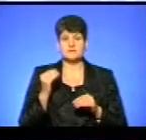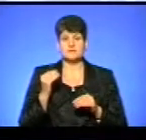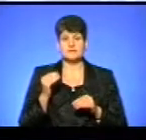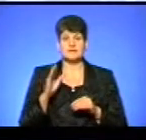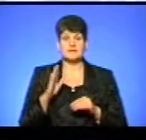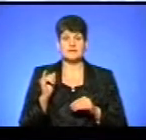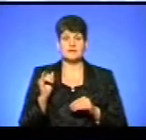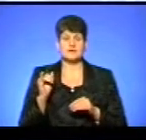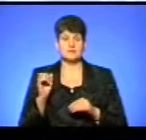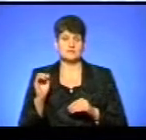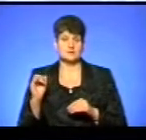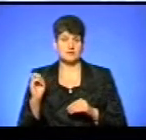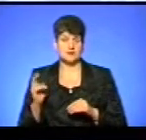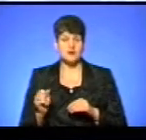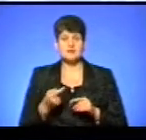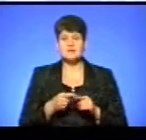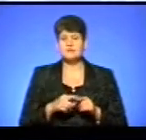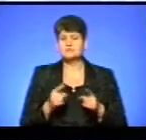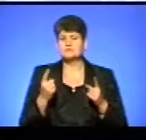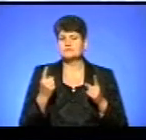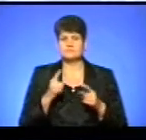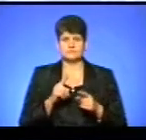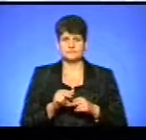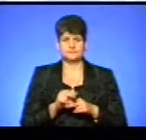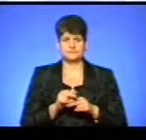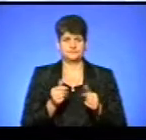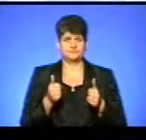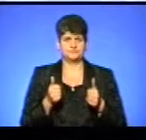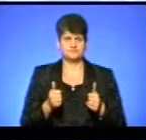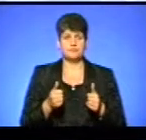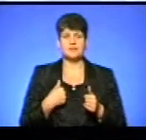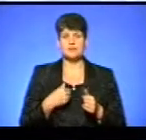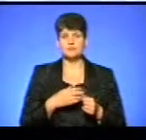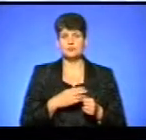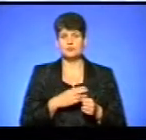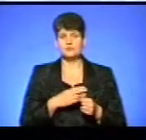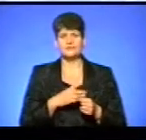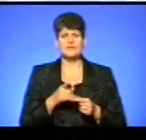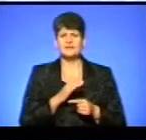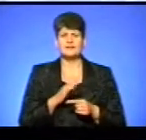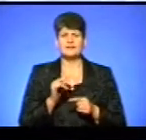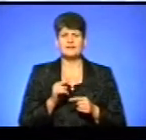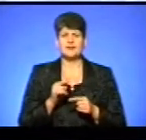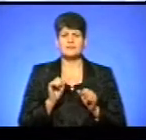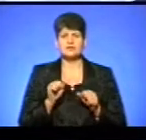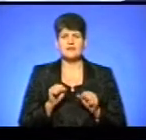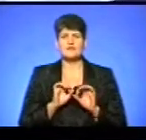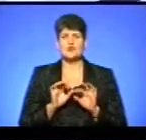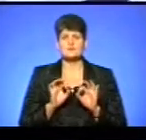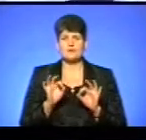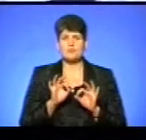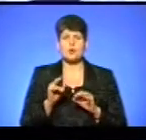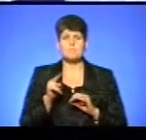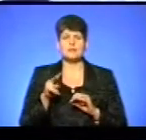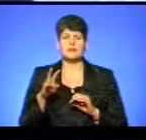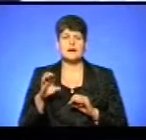Вітька. Це був надзвичайний вихованник. Він, ну, мені було, він не так може розказував про Пласт